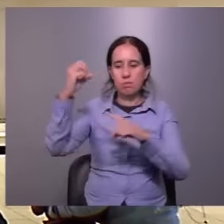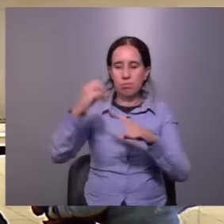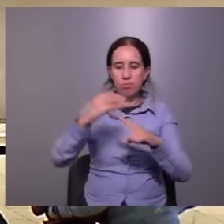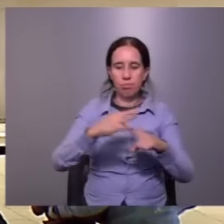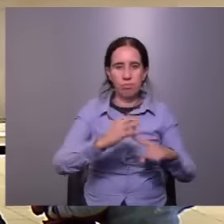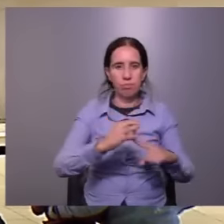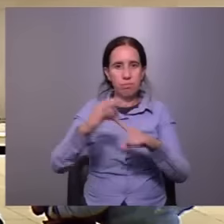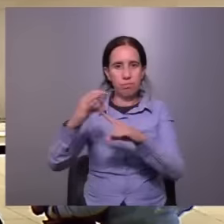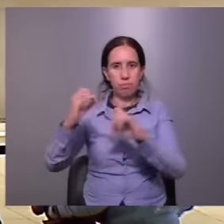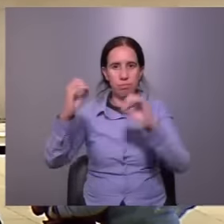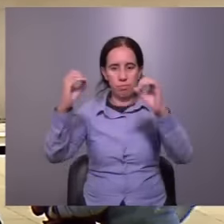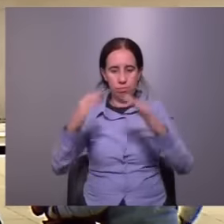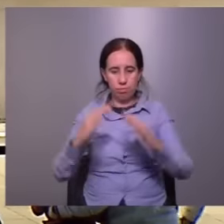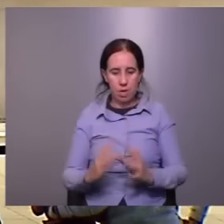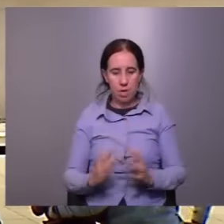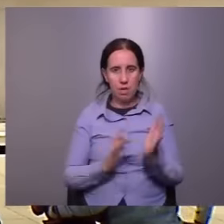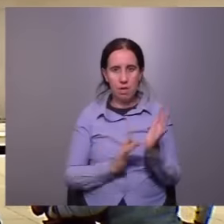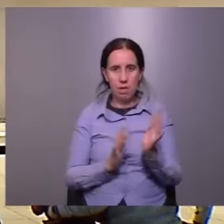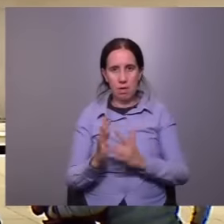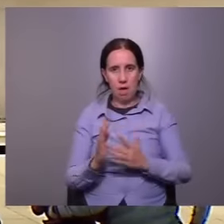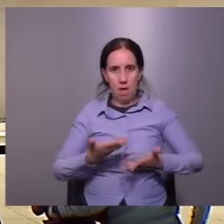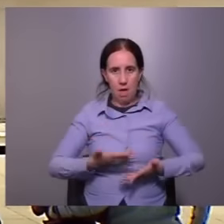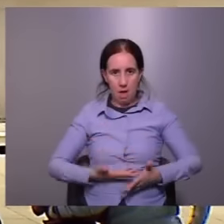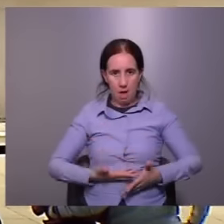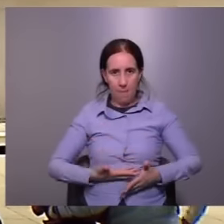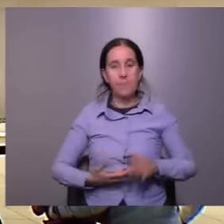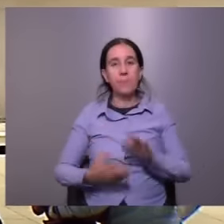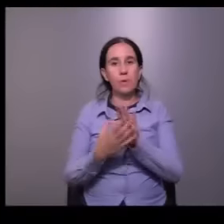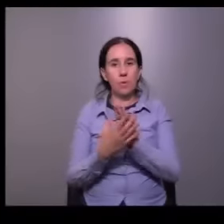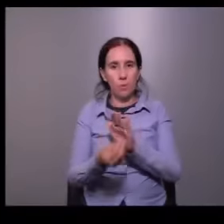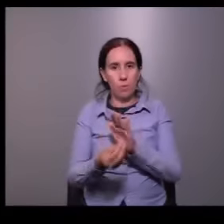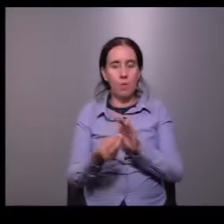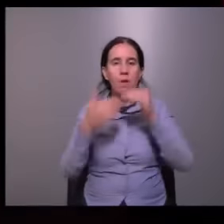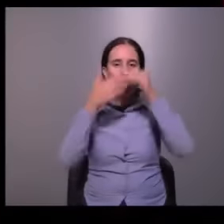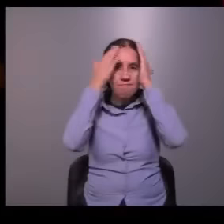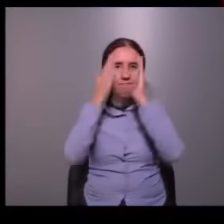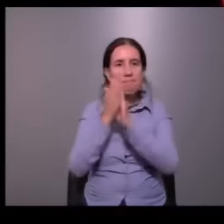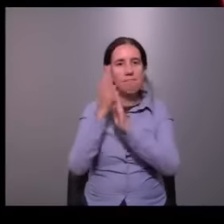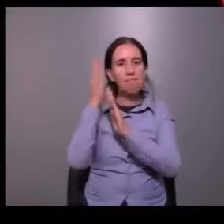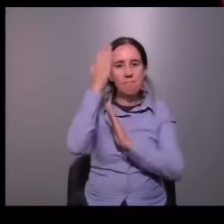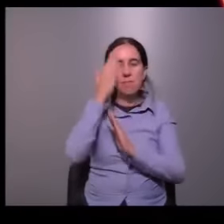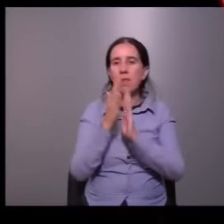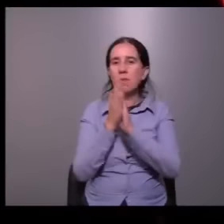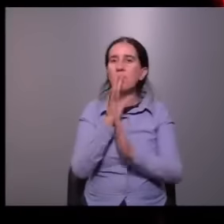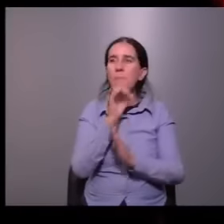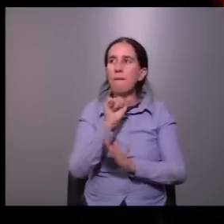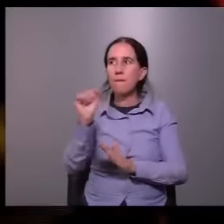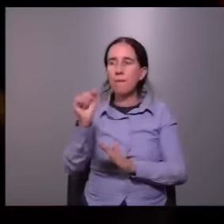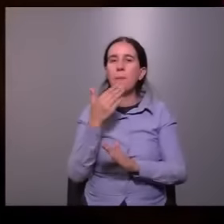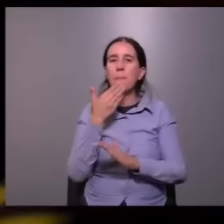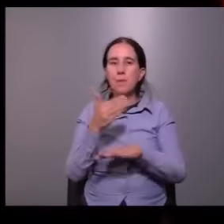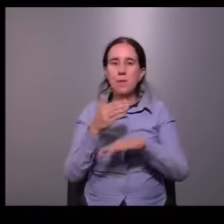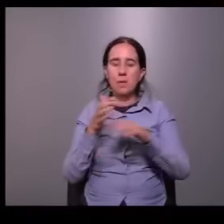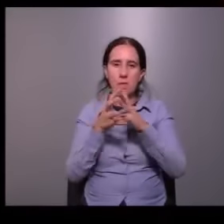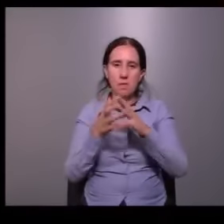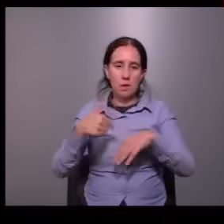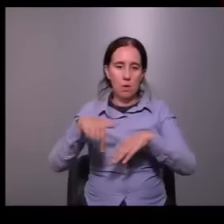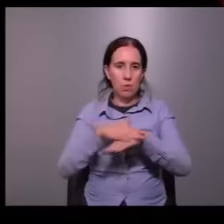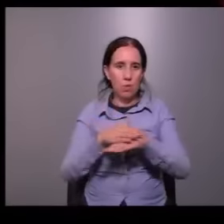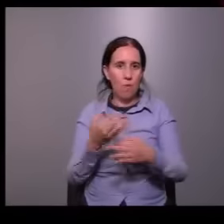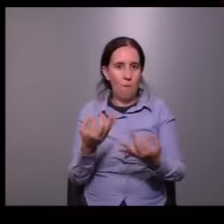Ave Maria, piena di grazia, il Signore è con te. Tu sei benedetta fra le donne e benedetto è il frutto del